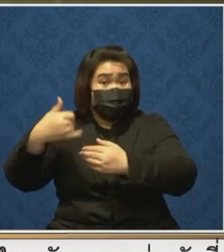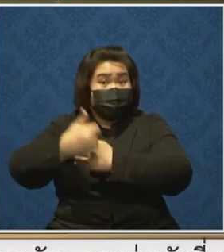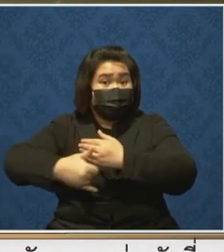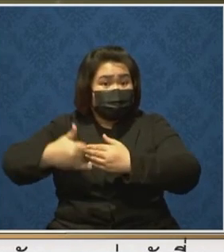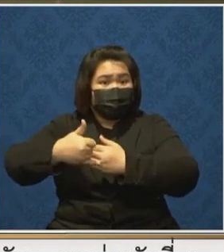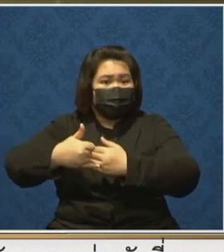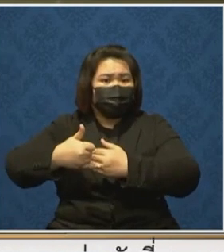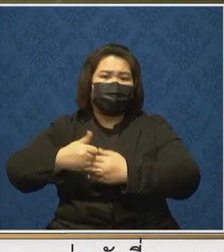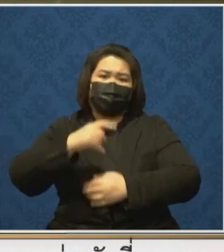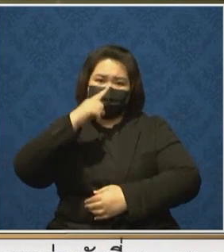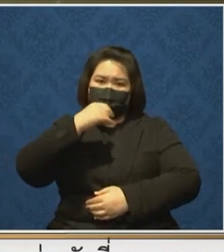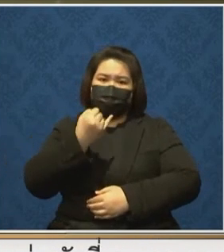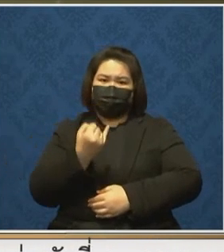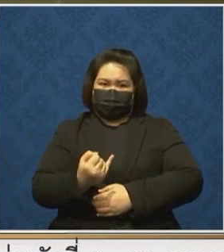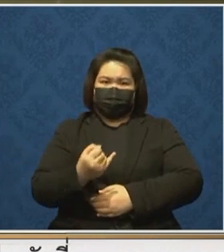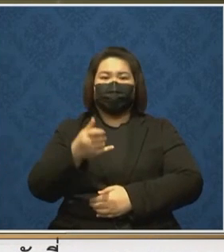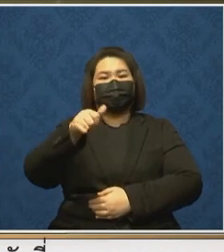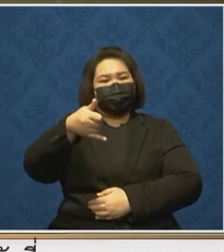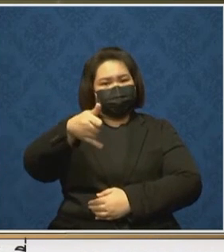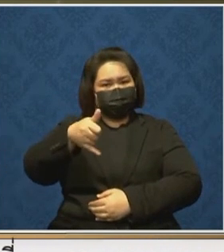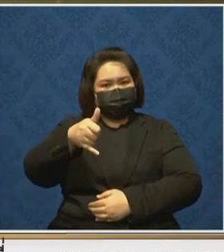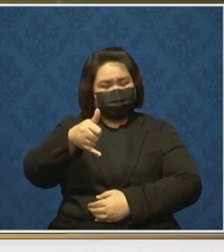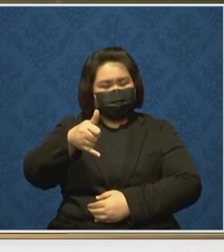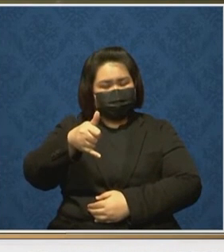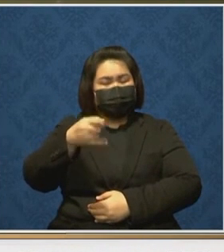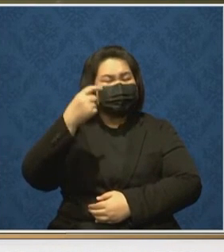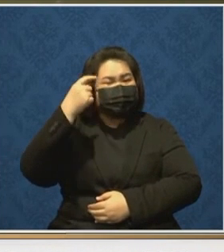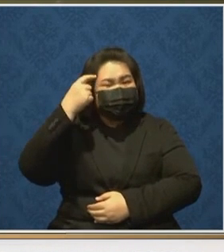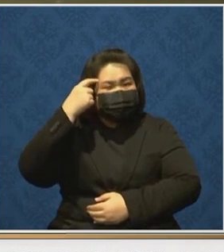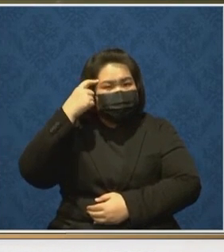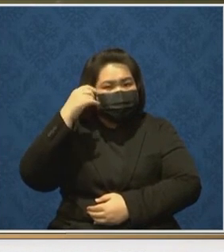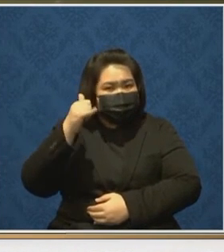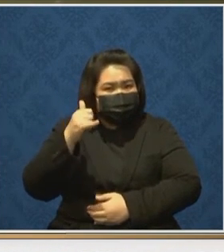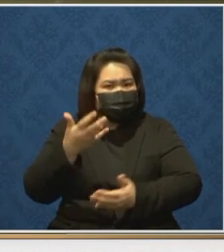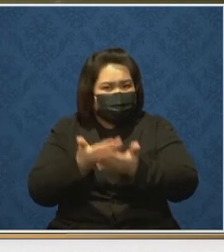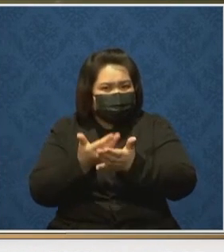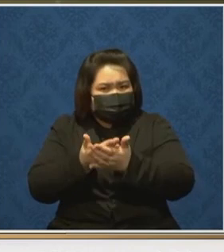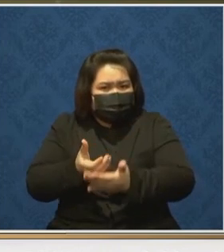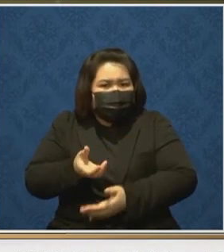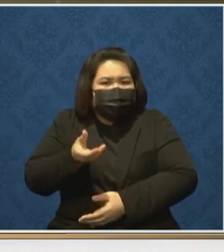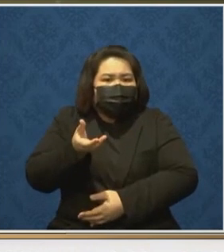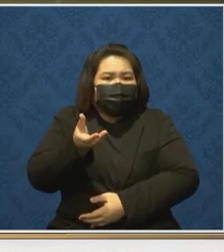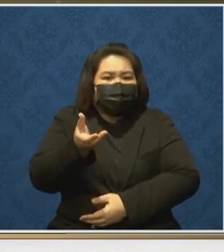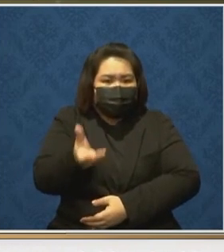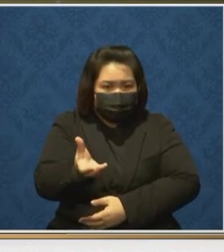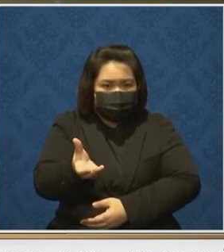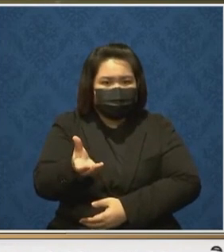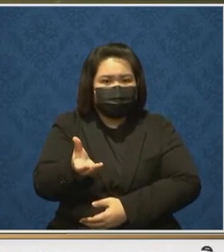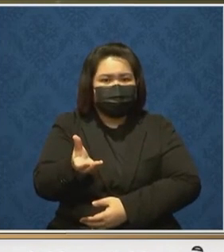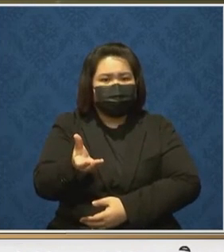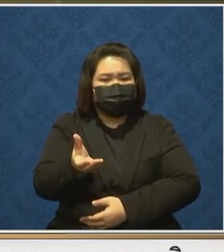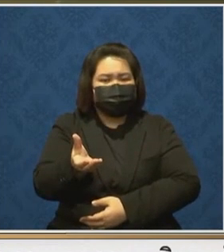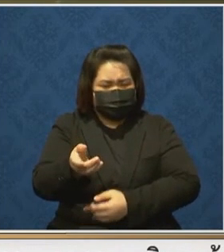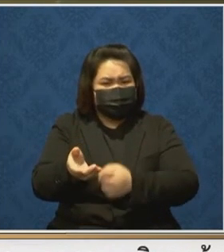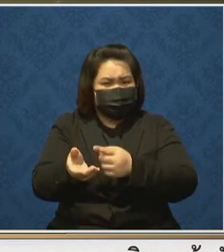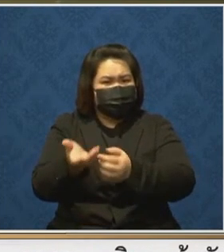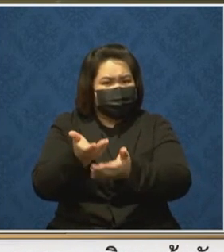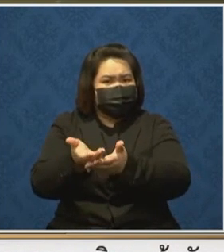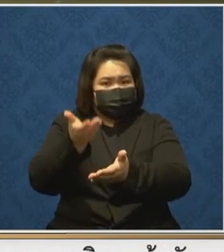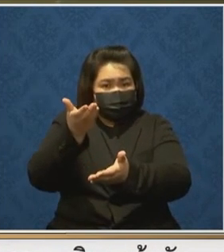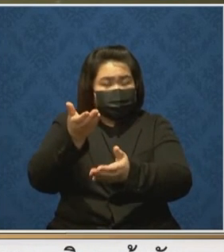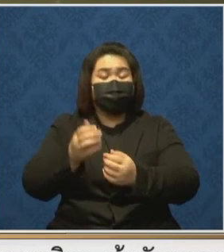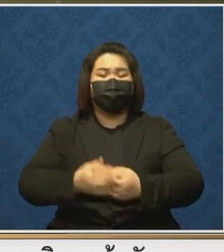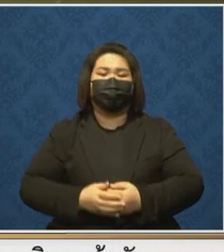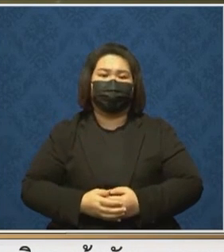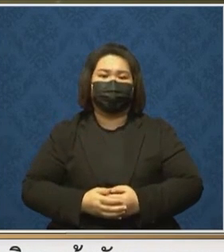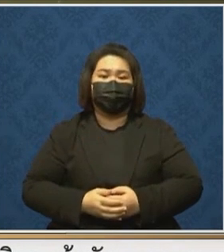ไยมีโอกาสแพ้คดีสูงและมีโอกาสที่จะชดเชยคาเสี่ยหายเป็จำนวนมากทำารทานธโครพ Copy ความ